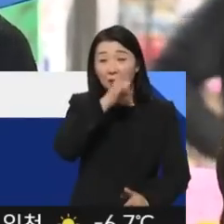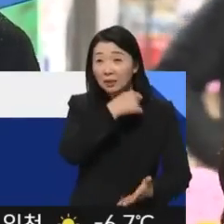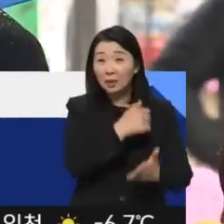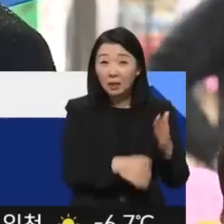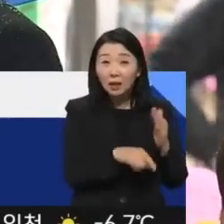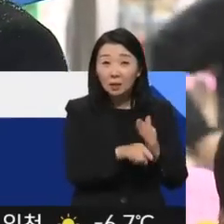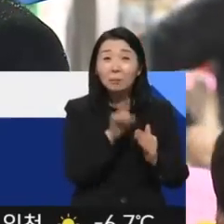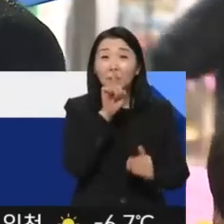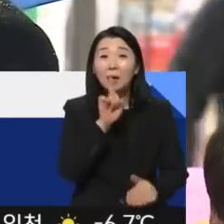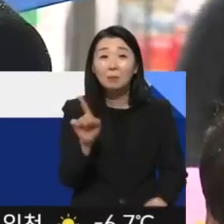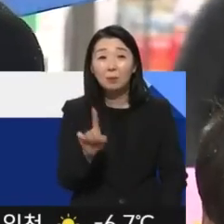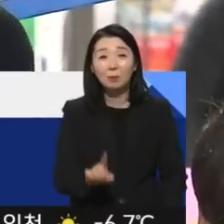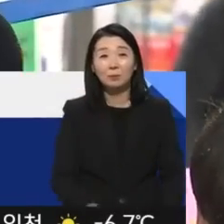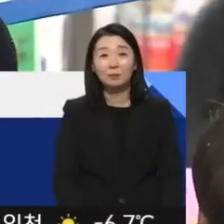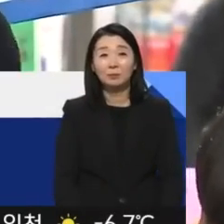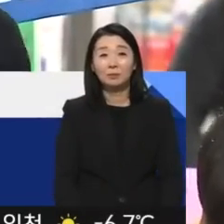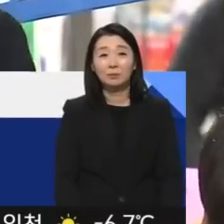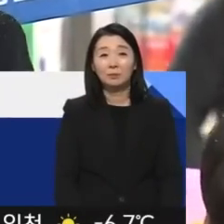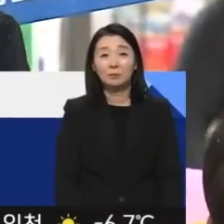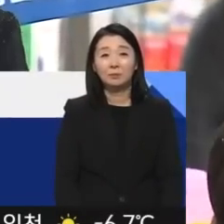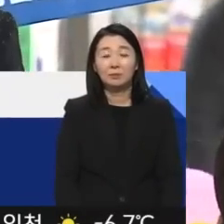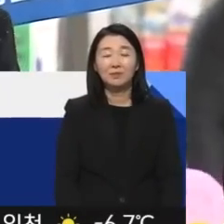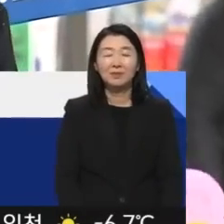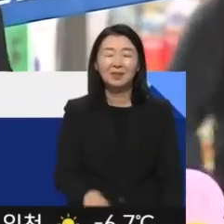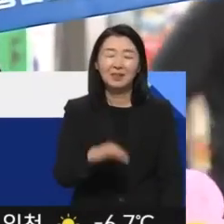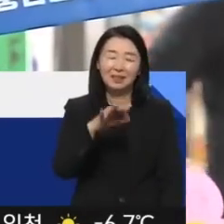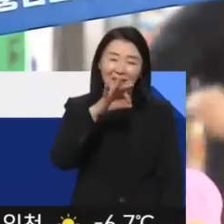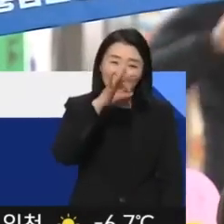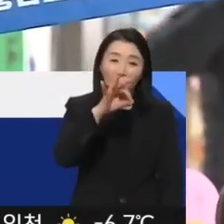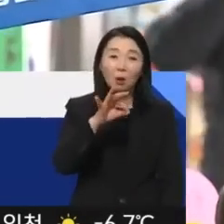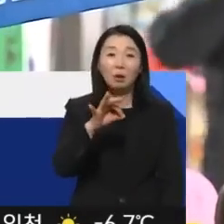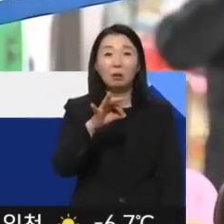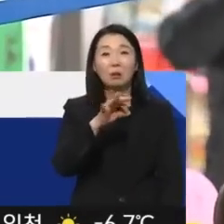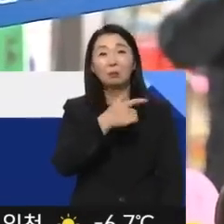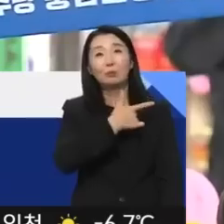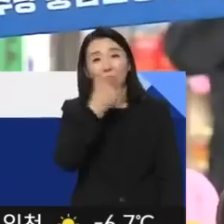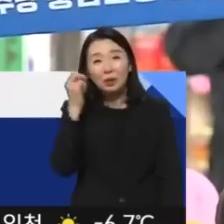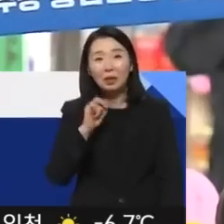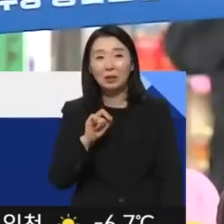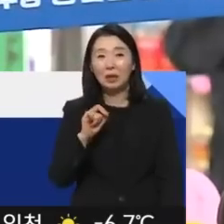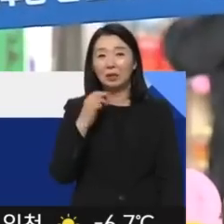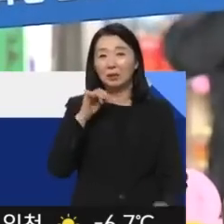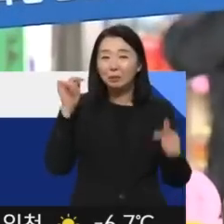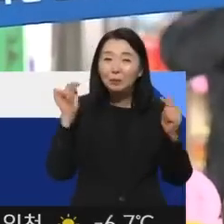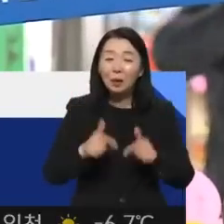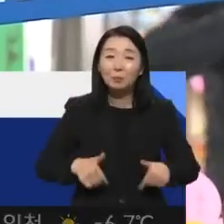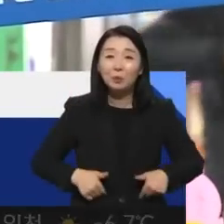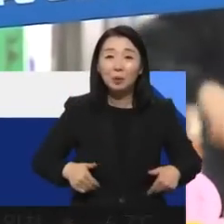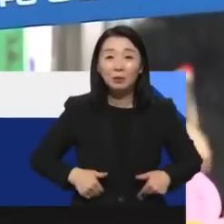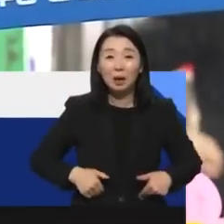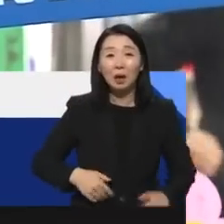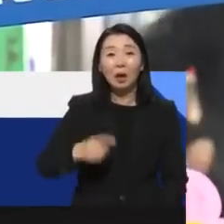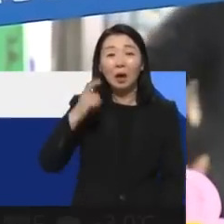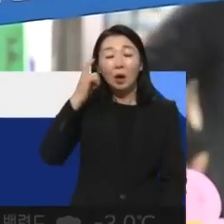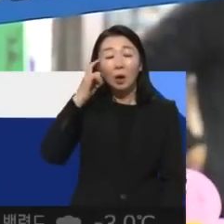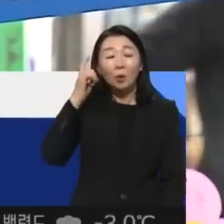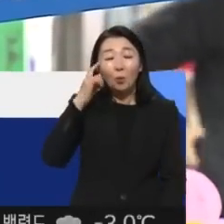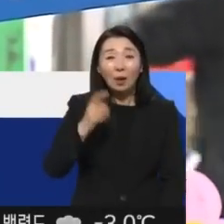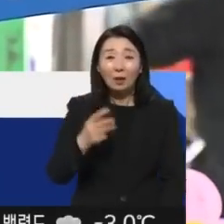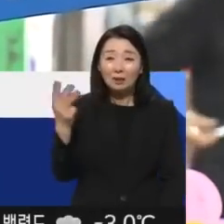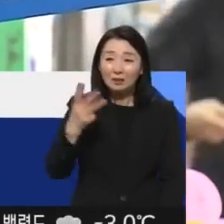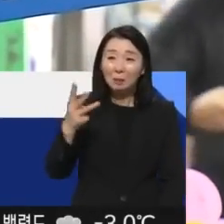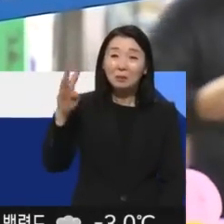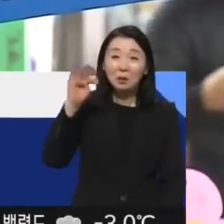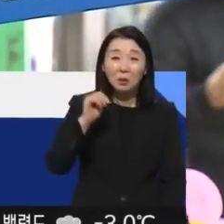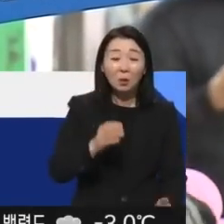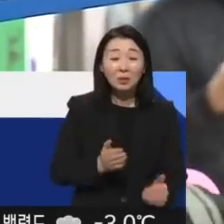깎으면서 이렇게 말했습니다. 재원이 부족하다. 긴축해야 된다. 그런데 왜 3천억